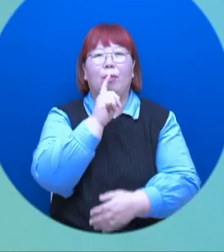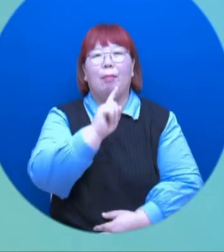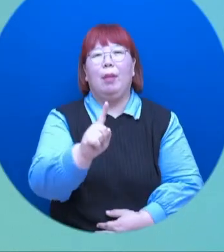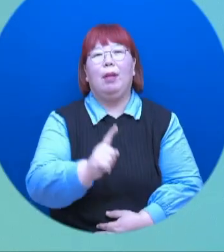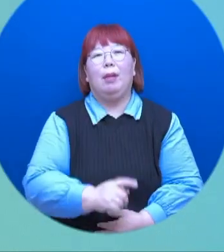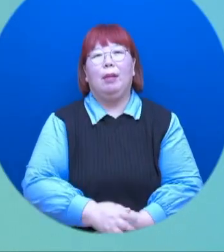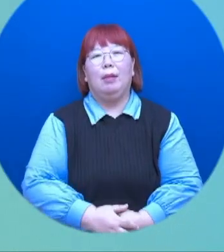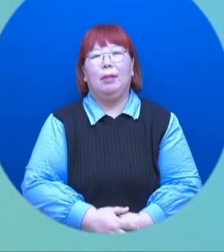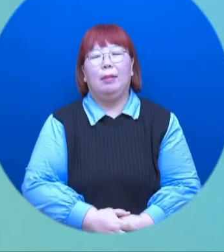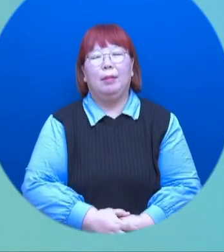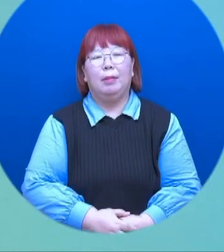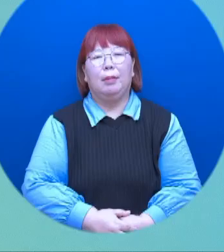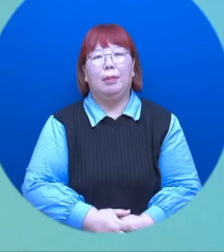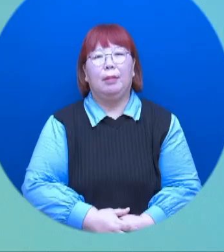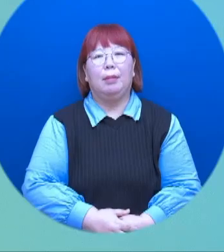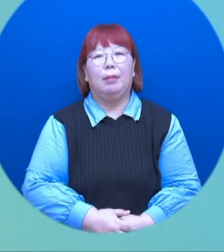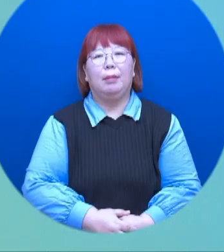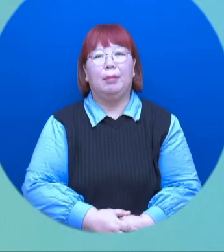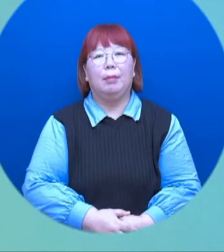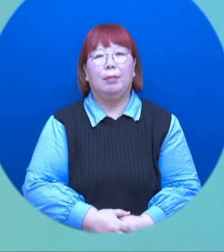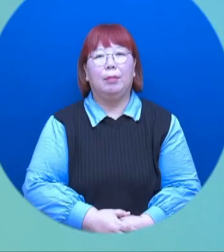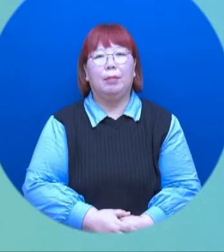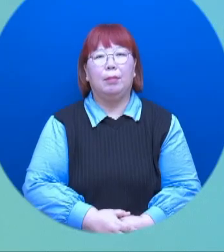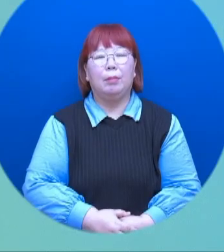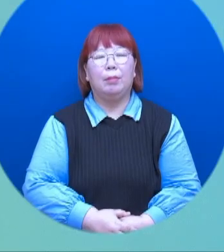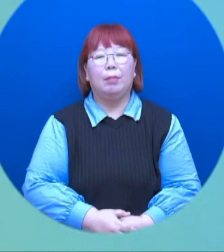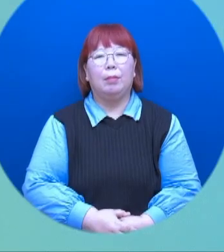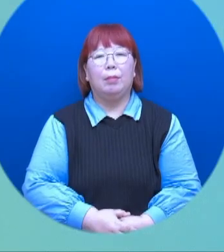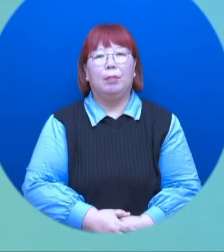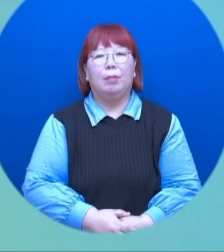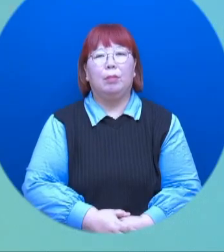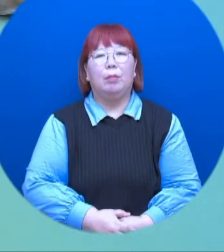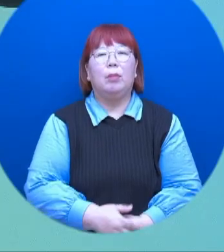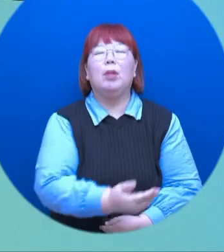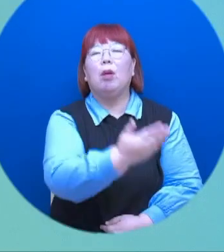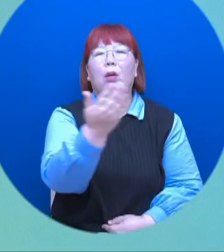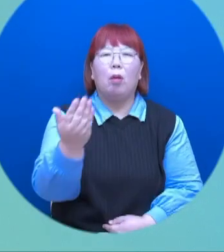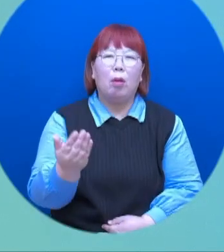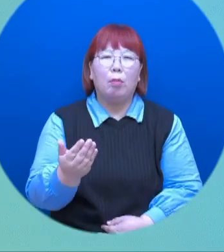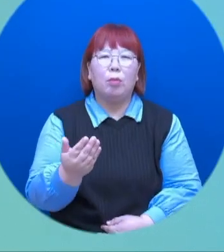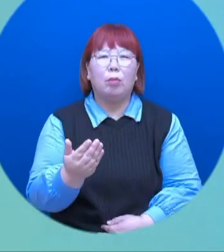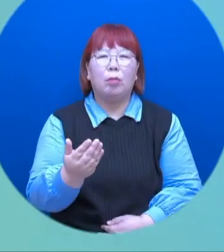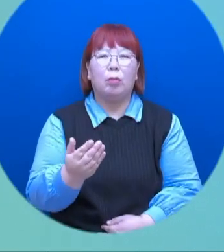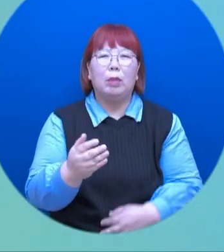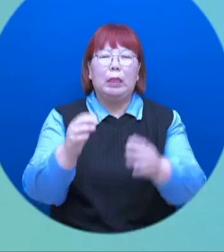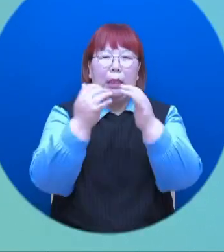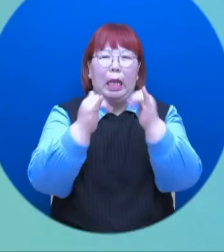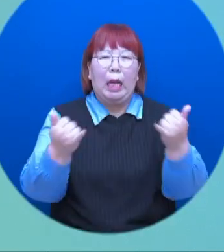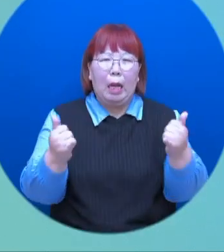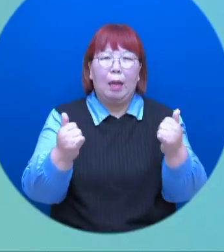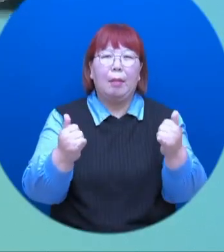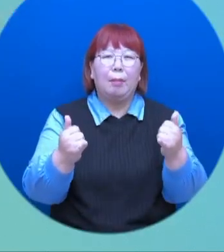주소서라고 말하고 있다, 그런 얘기죠. 여러분, 사람은 세월이 가면